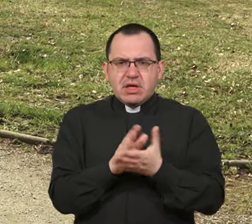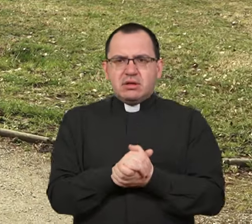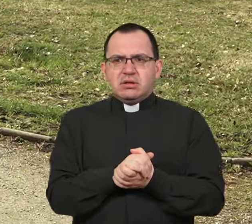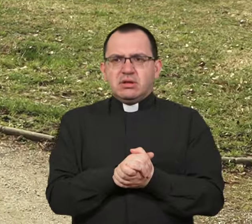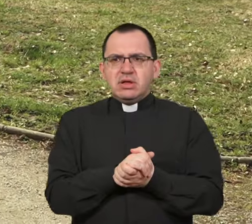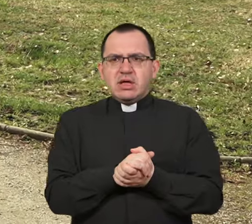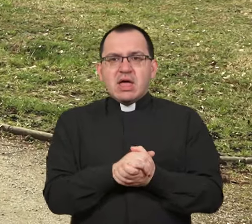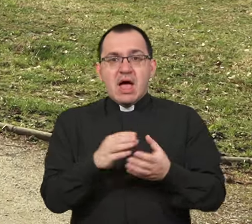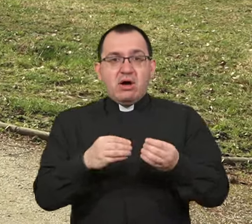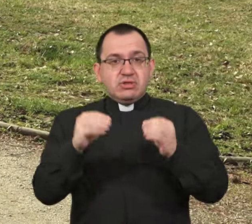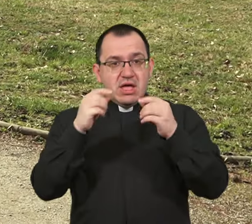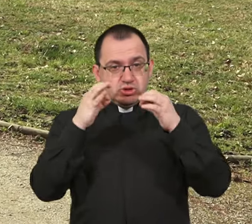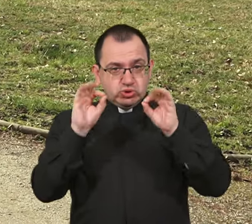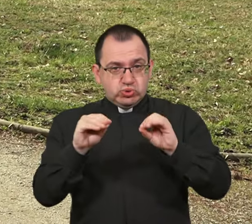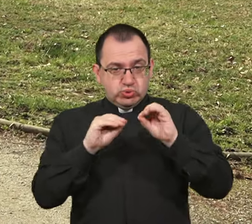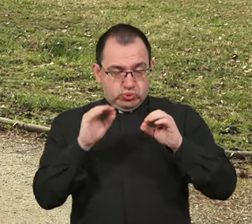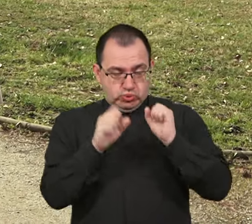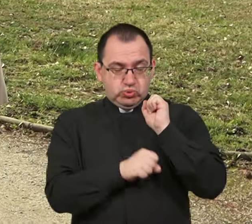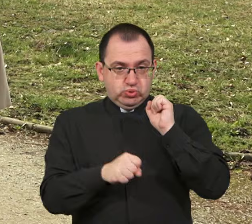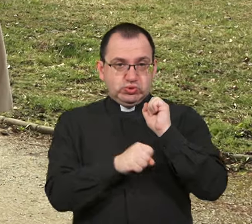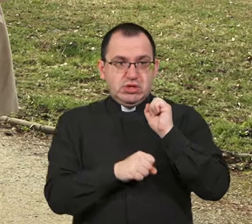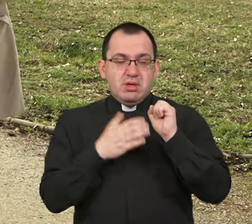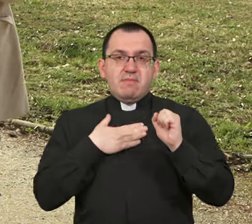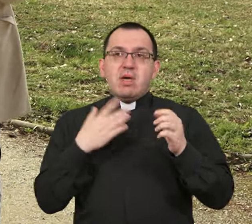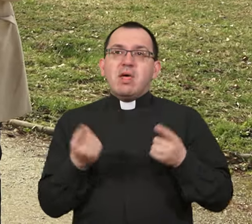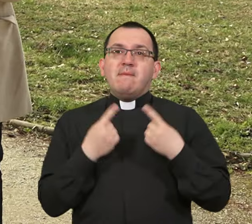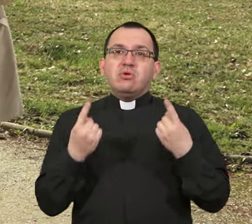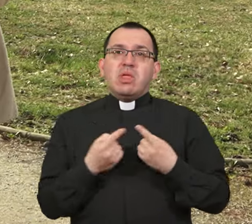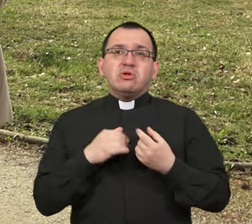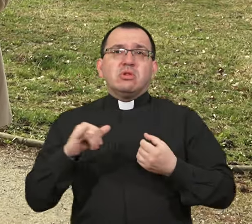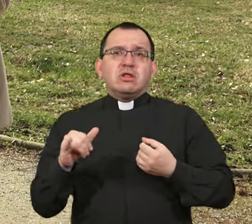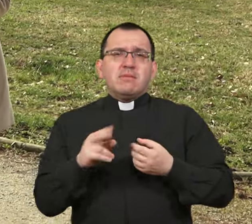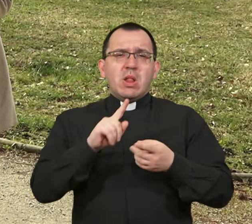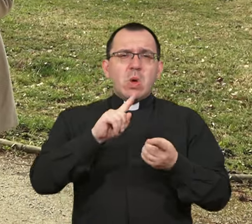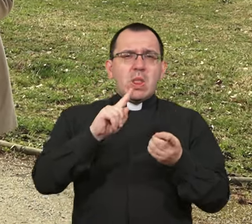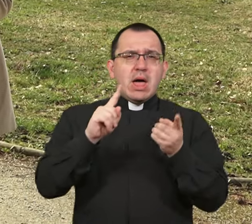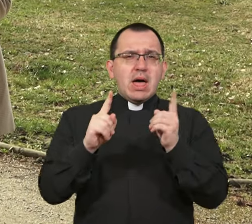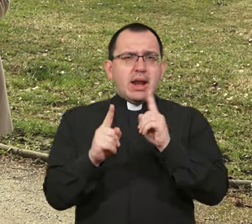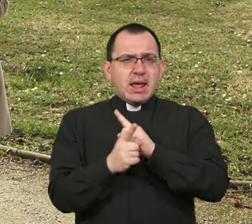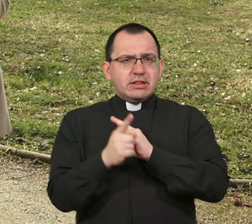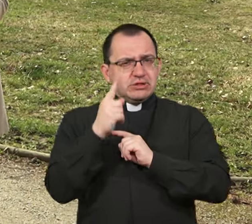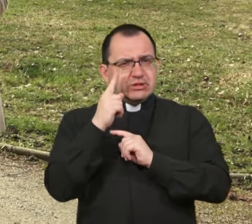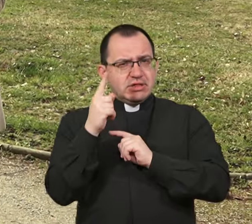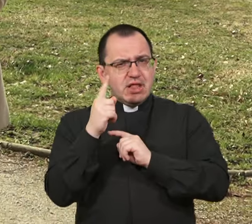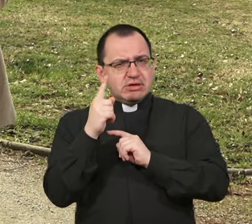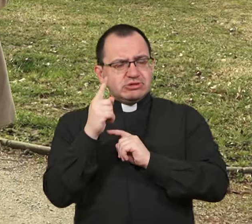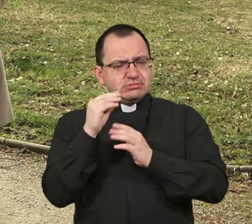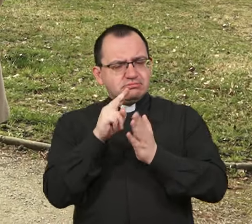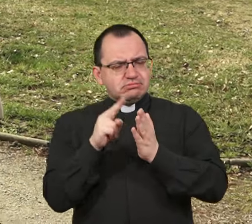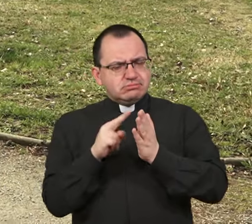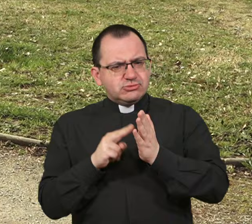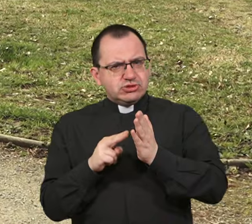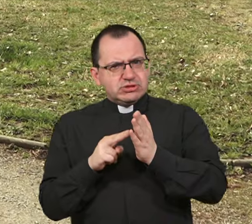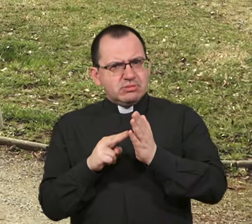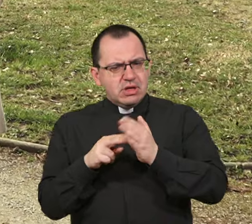zapravo dopisna teologija na neki način potaknula da čitam i na jedan drugačiji malo način, da i produbim to svoje čitanje,